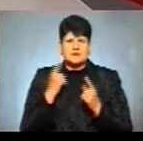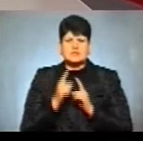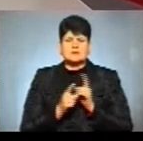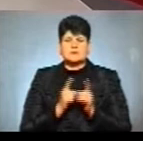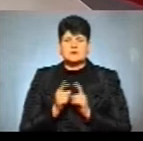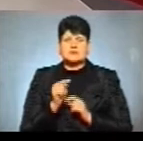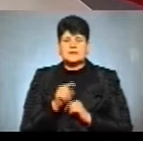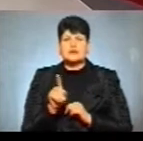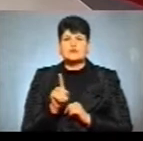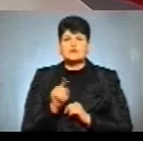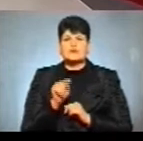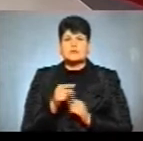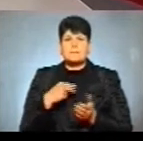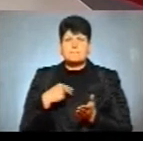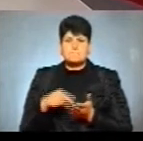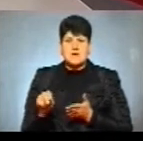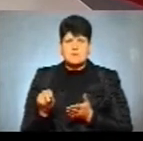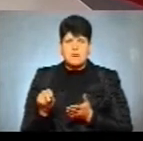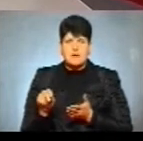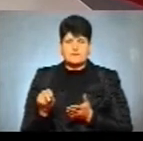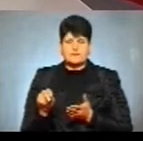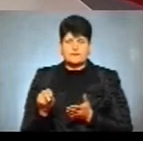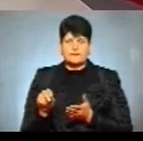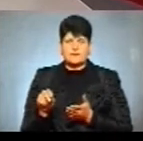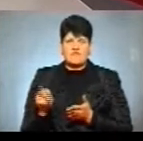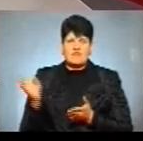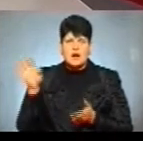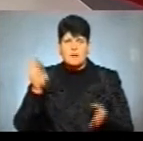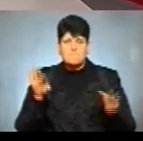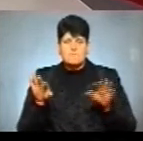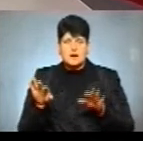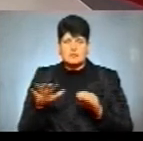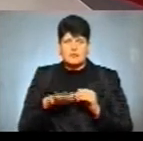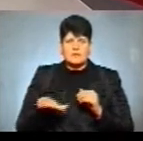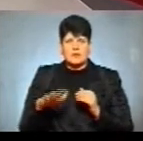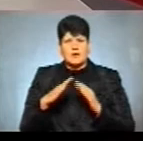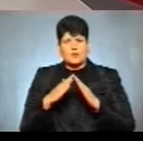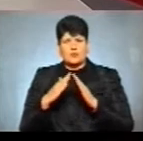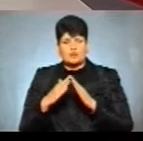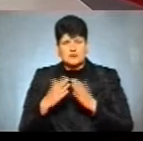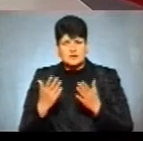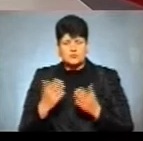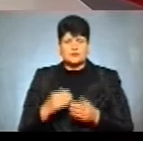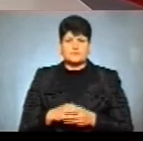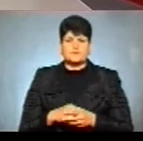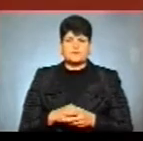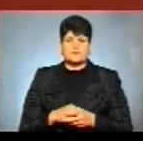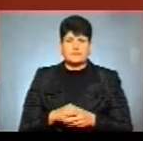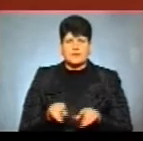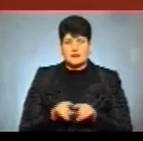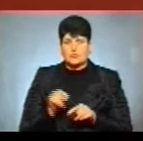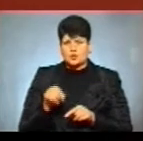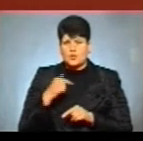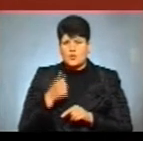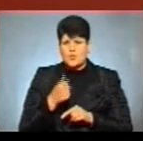декларації змінилося те, що він придбав в Карпатах там, чи ділянку, чи будинок. Власне, також